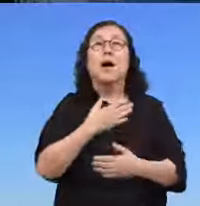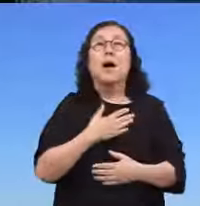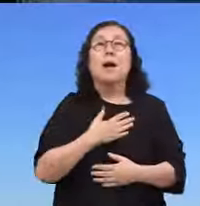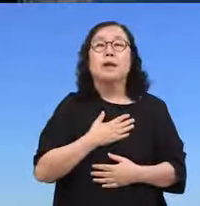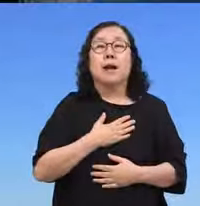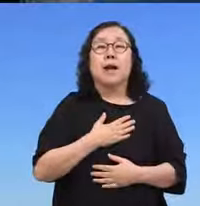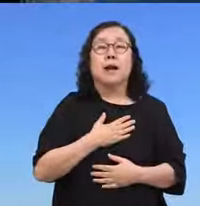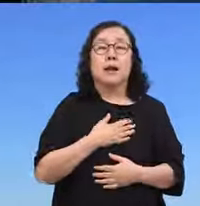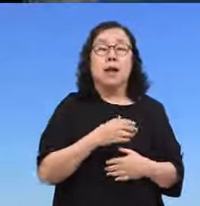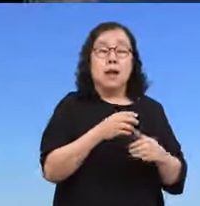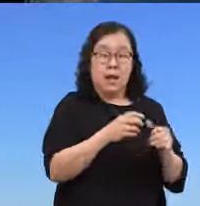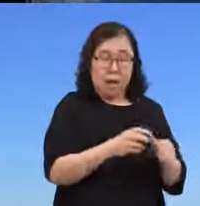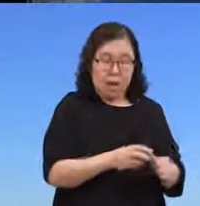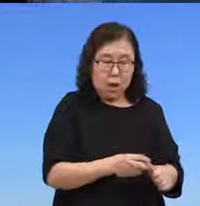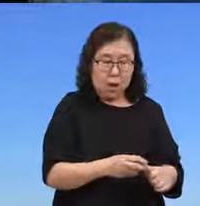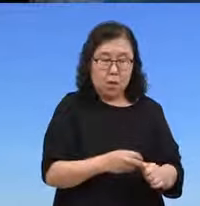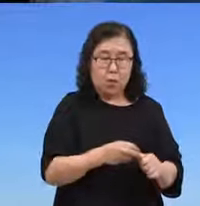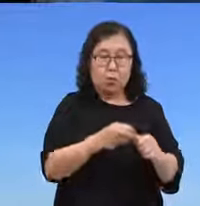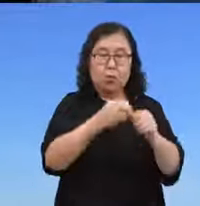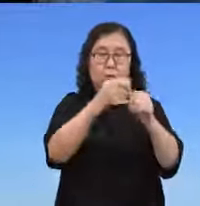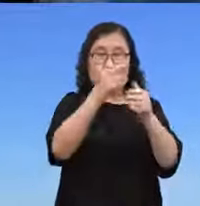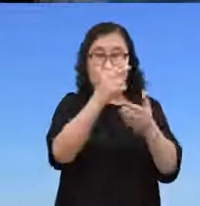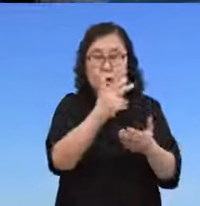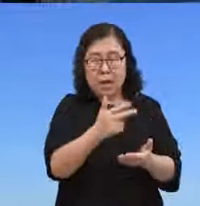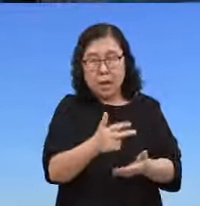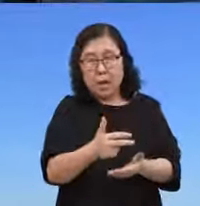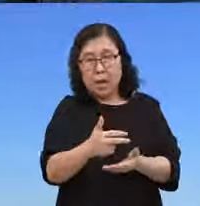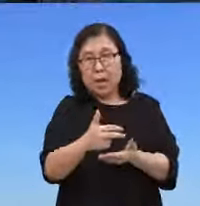나의 구세주,